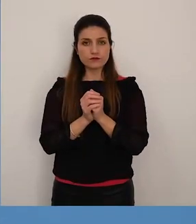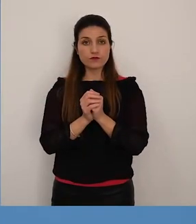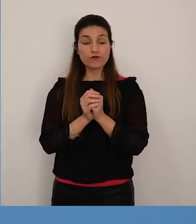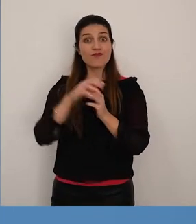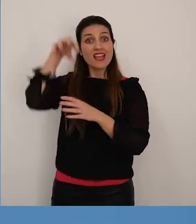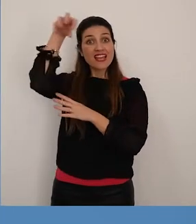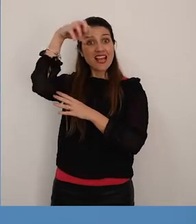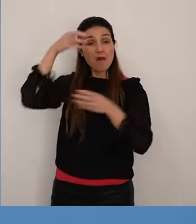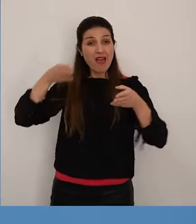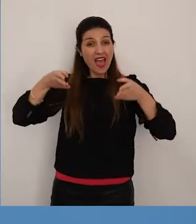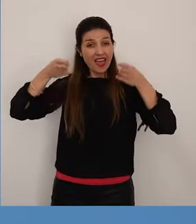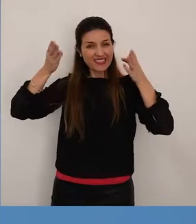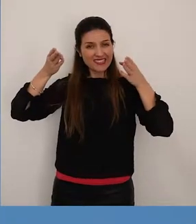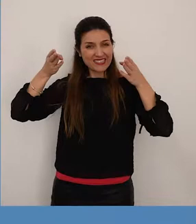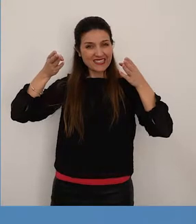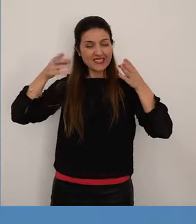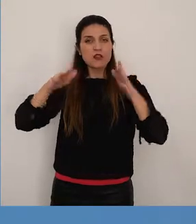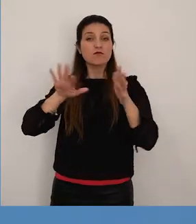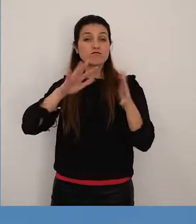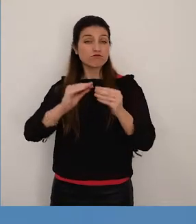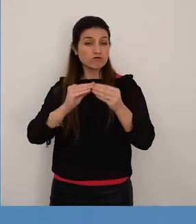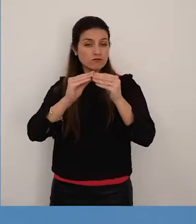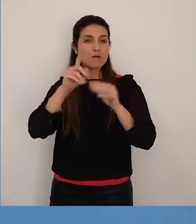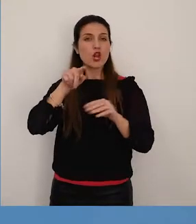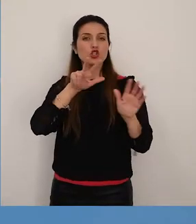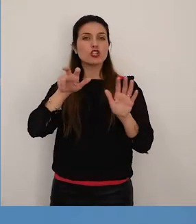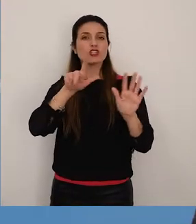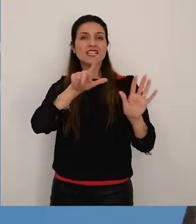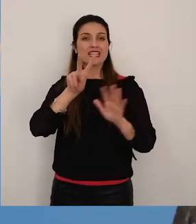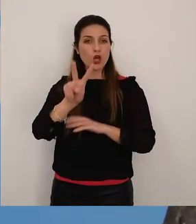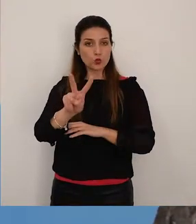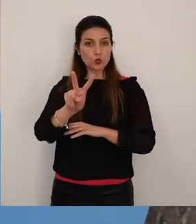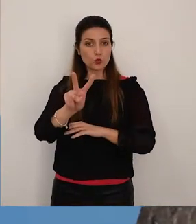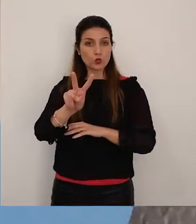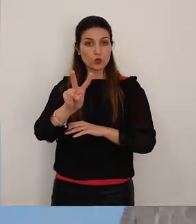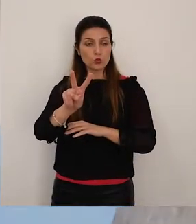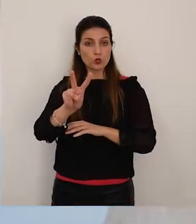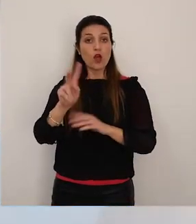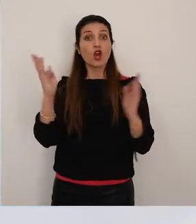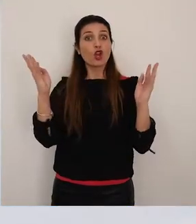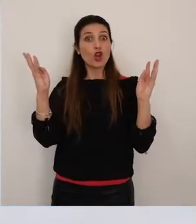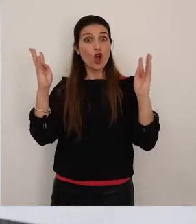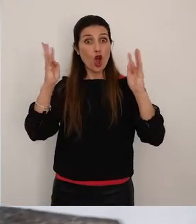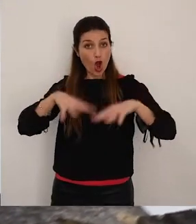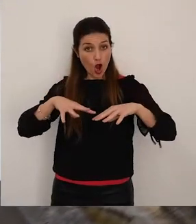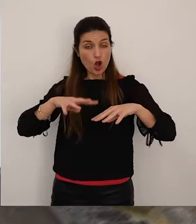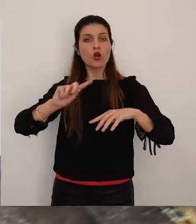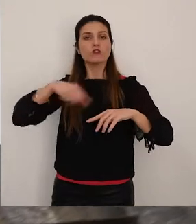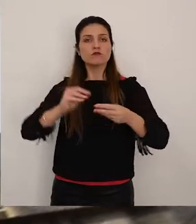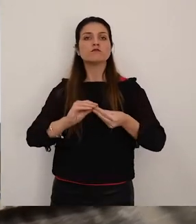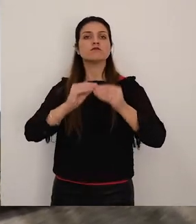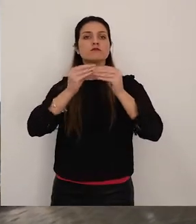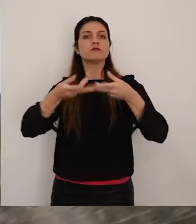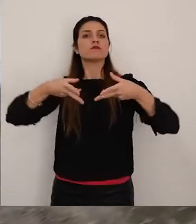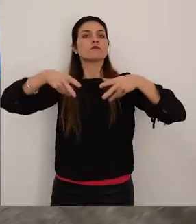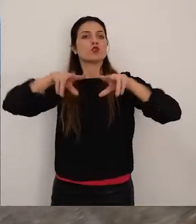Il campanile attuale risale presumibilmente al 1872. Esso fu ricostruito dopo il suo crollo avvenuto la notte del